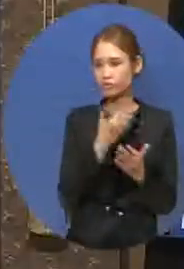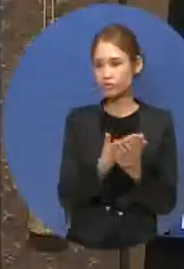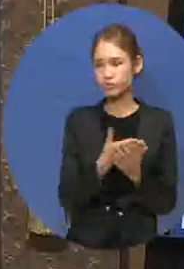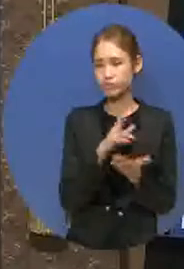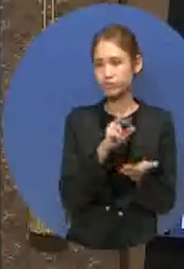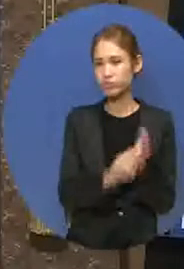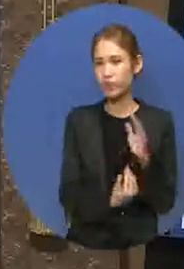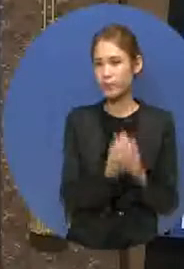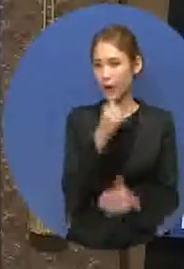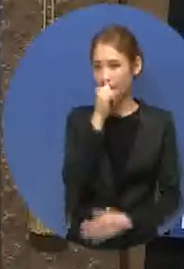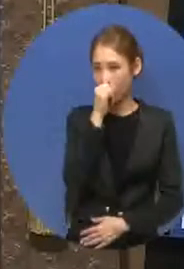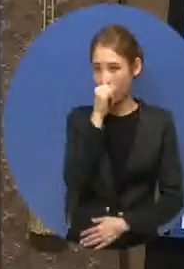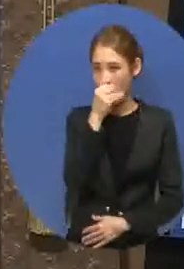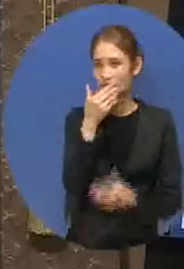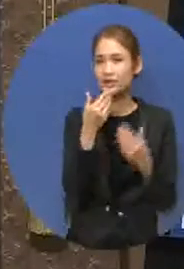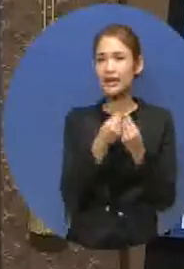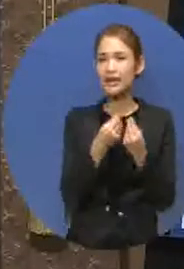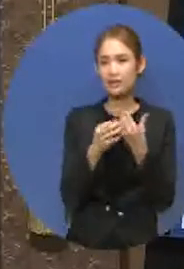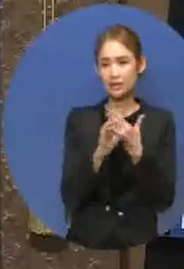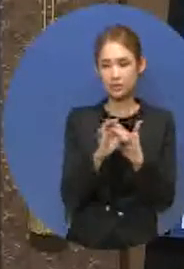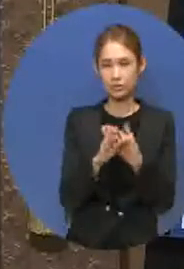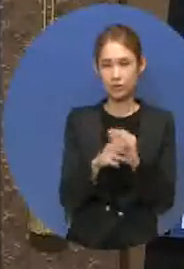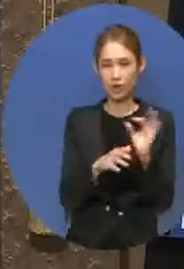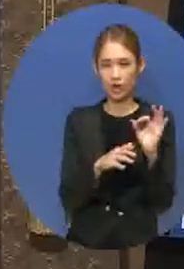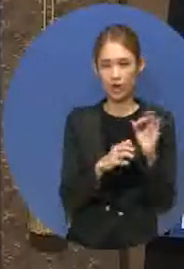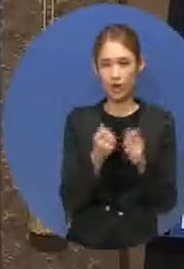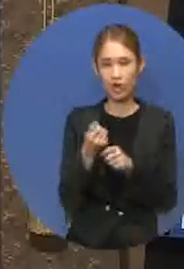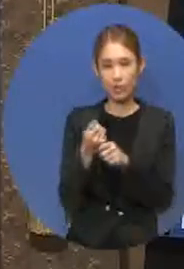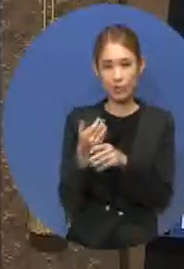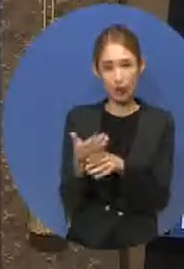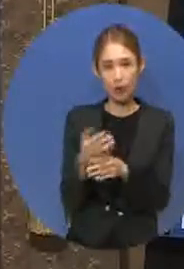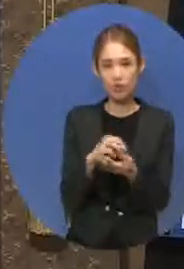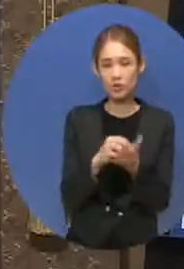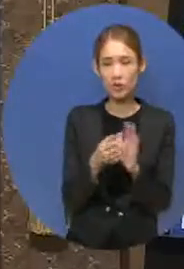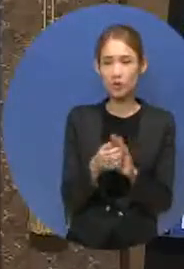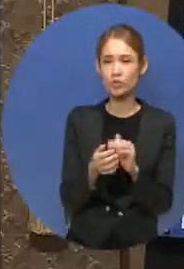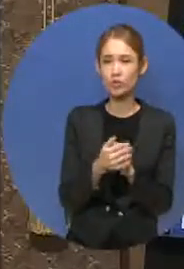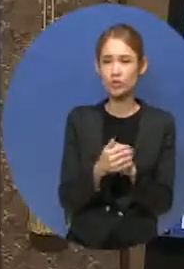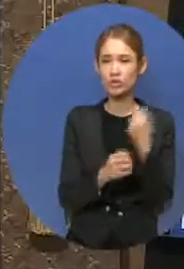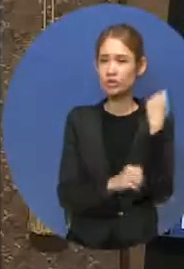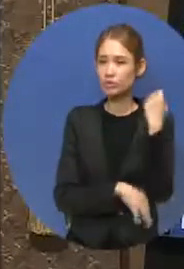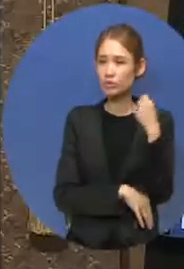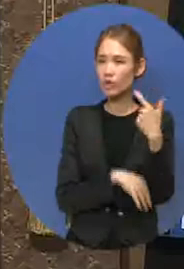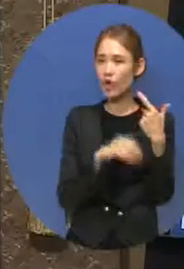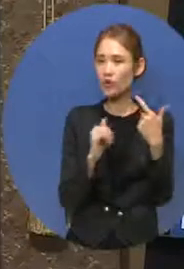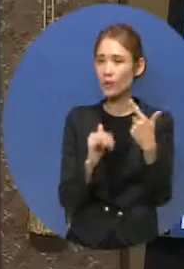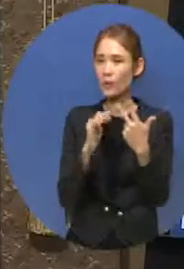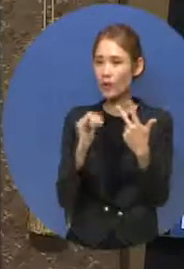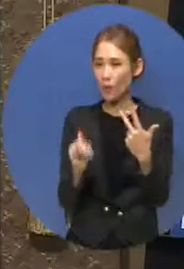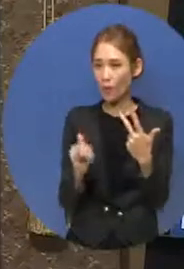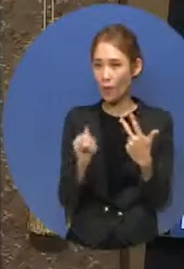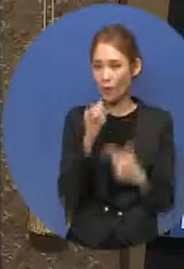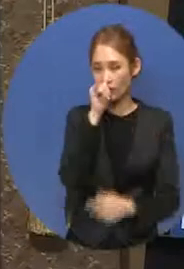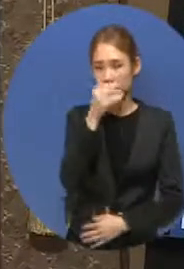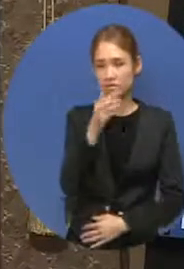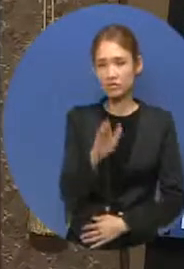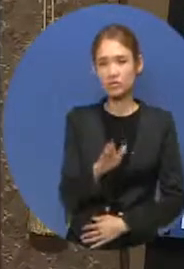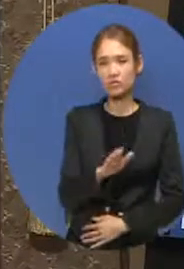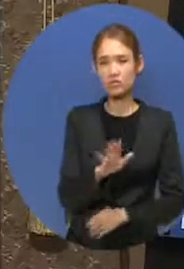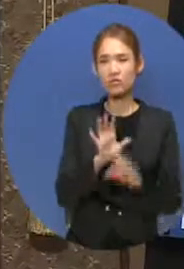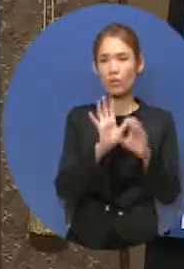예를 들면 저희가 한 10평 정도 공간에 기존에는 6, 7분이 계셨는데요. 코로나19 상황이 되다